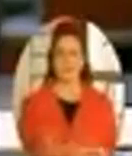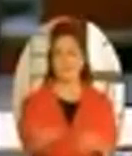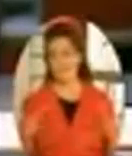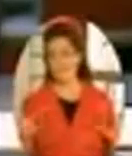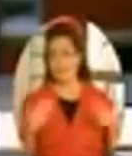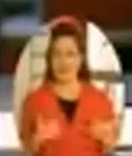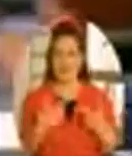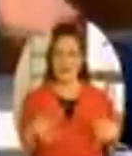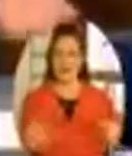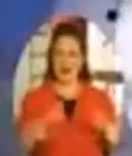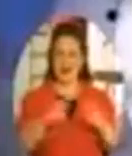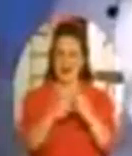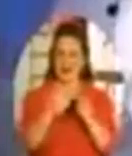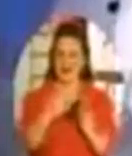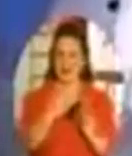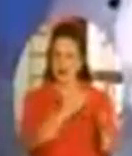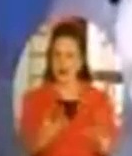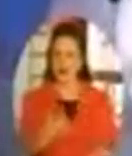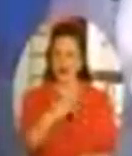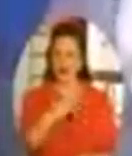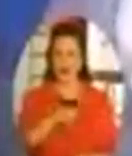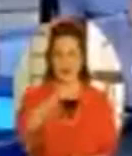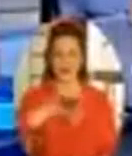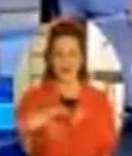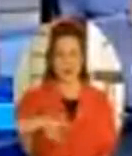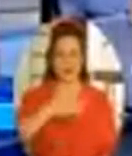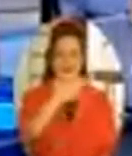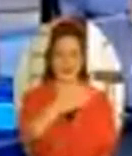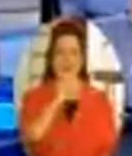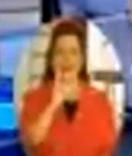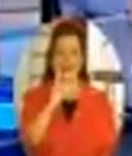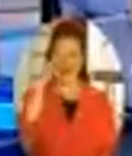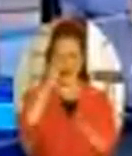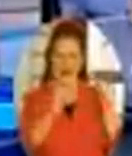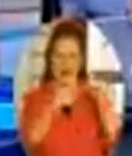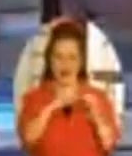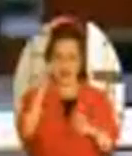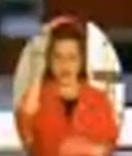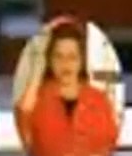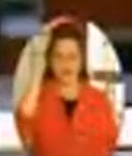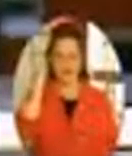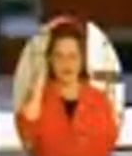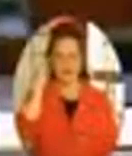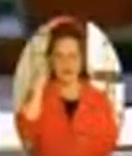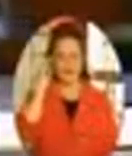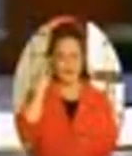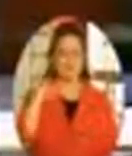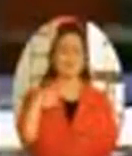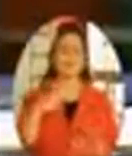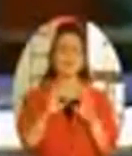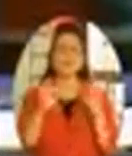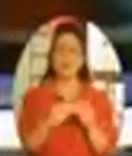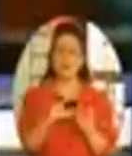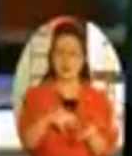ועכשיו לפאנל הפרשנים שלנו ולאורח שלנו, רפיק חלבי, ראש מועצת דלית אל כרמל, שלום לך. שלום לכולם. רוני, בוא באמת נתחיל עם